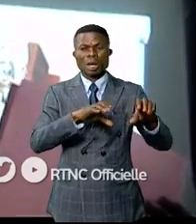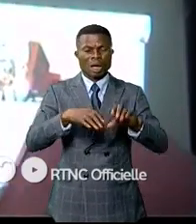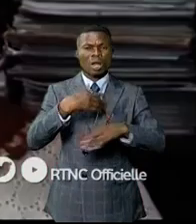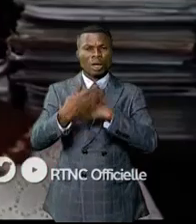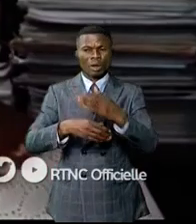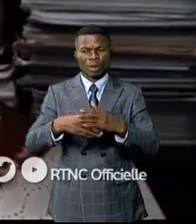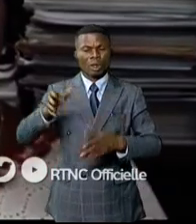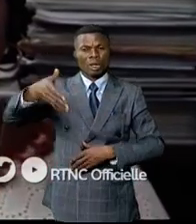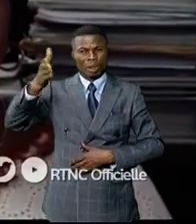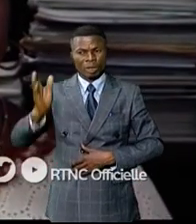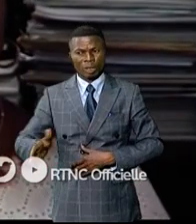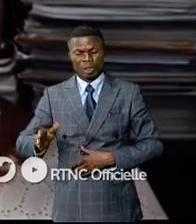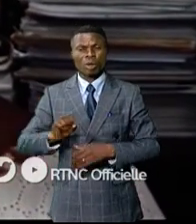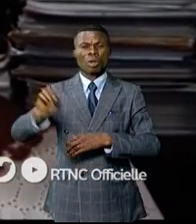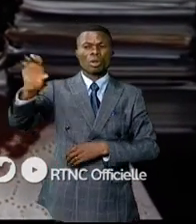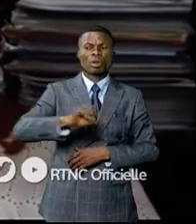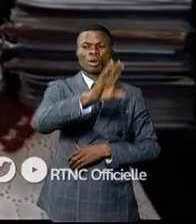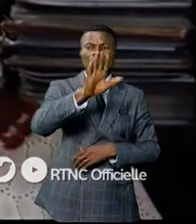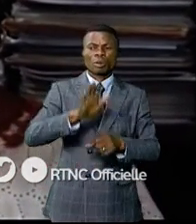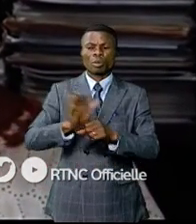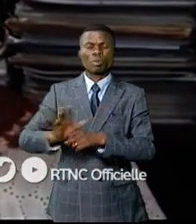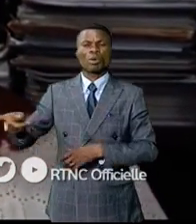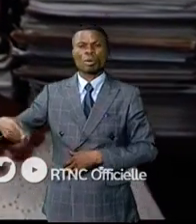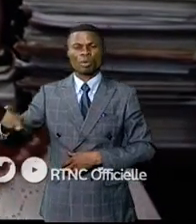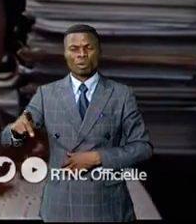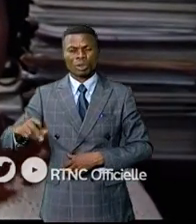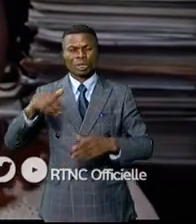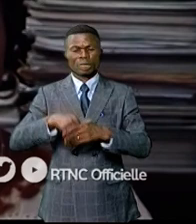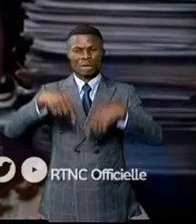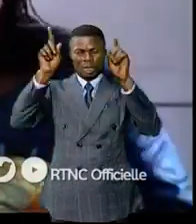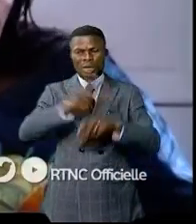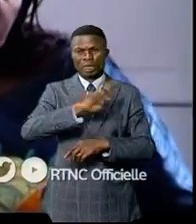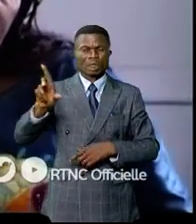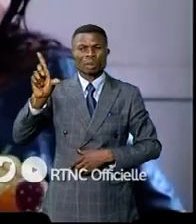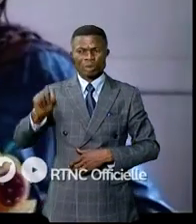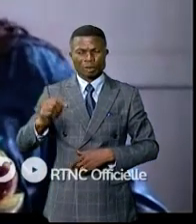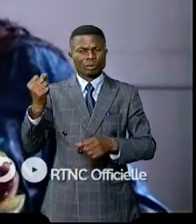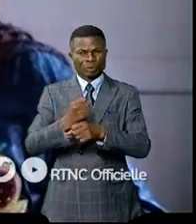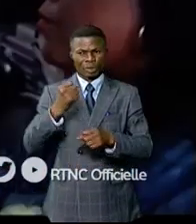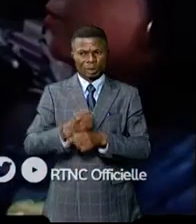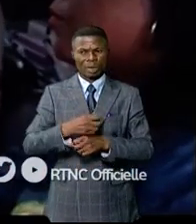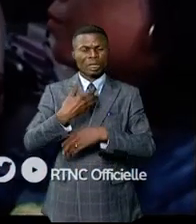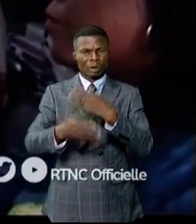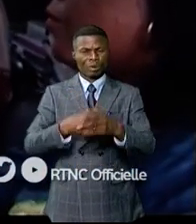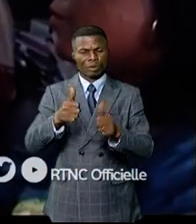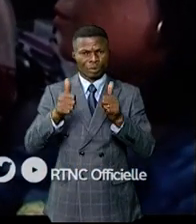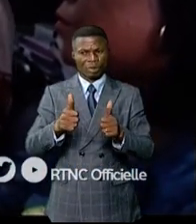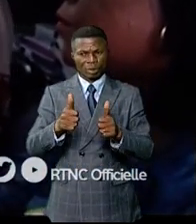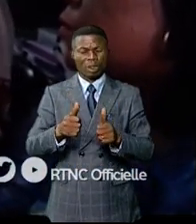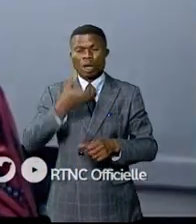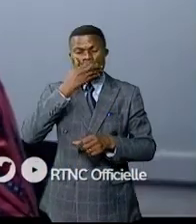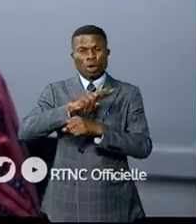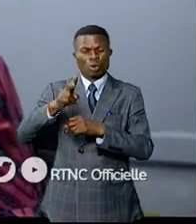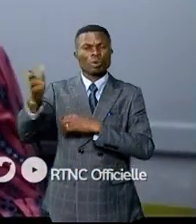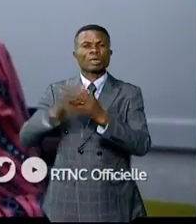menées par les experts déployés dans les différentes provinces au cours de l'année 2020. Travail bien réalisé malgré la COVID